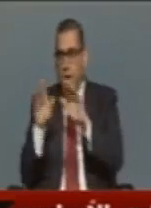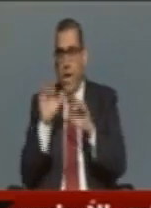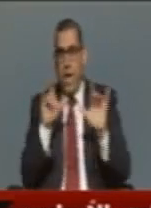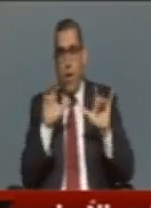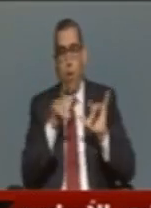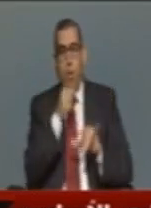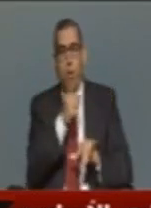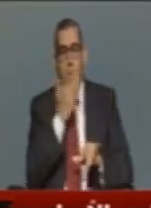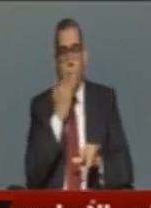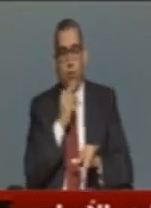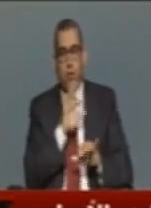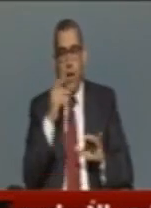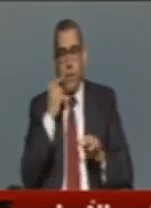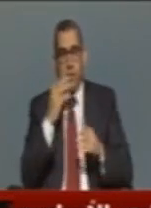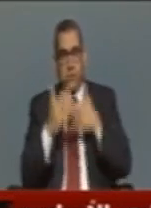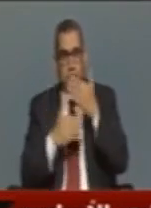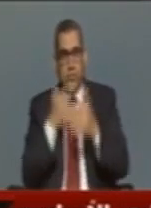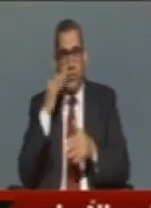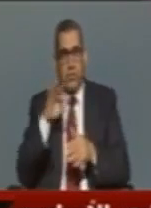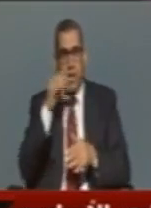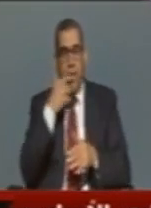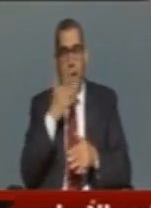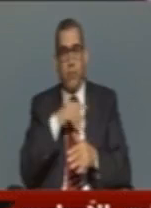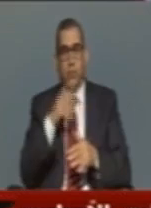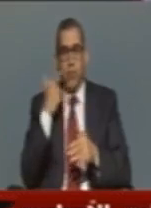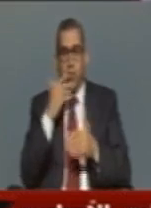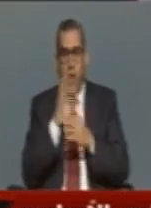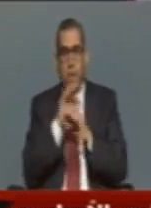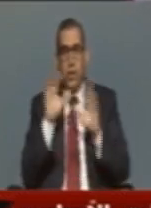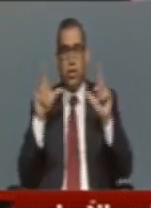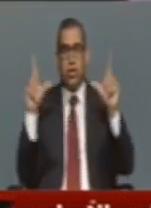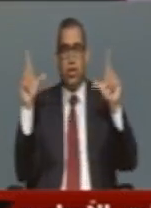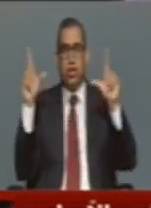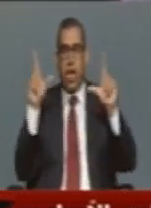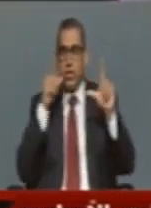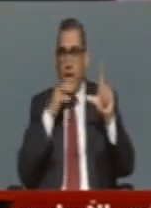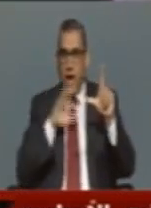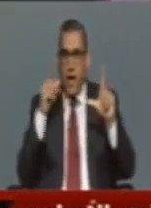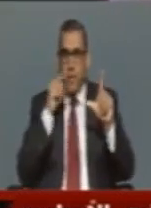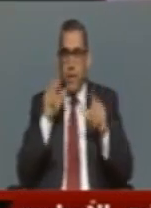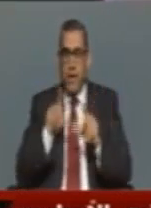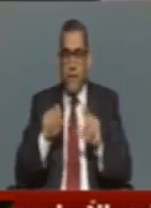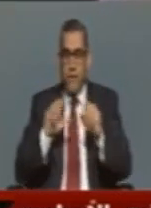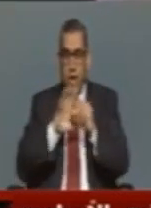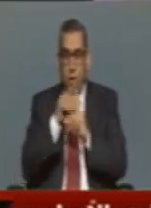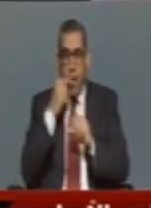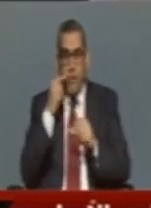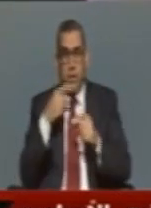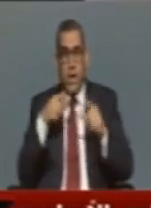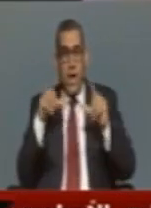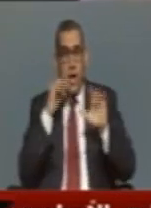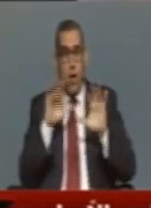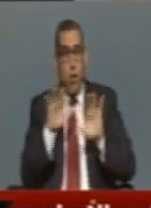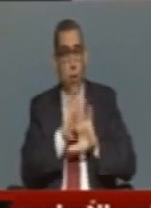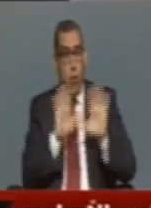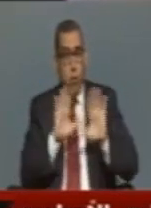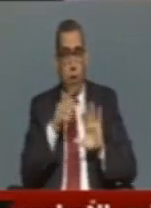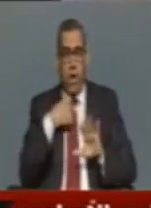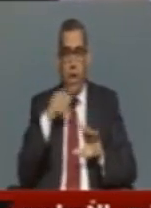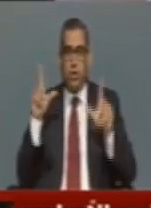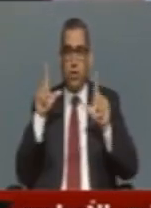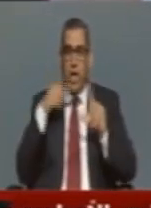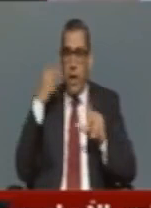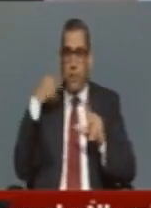من الدول القليلة اللي استكملت التعليم أثناء جائحة كورونا بفضل البنية التكنولوجية. التوسع الحقيقة في